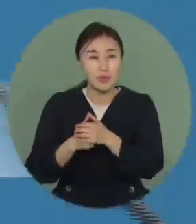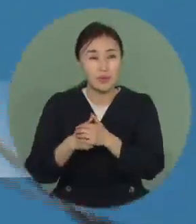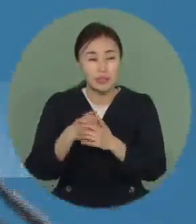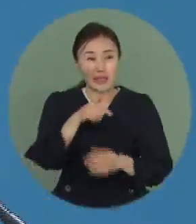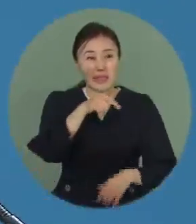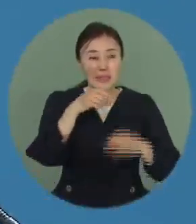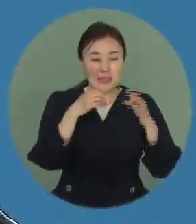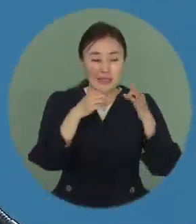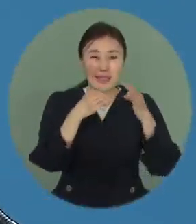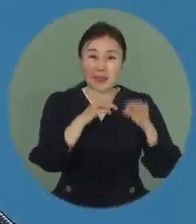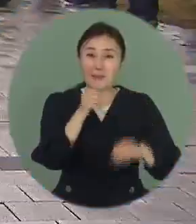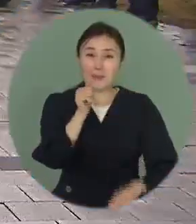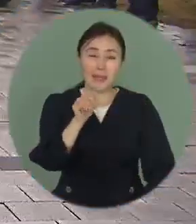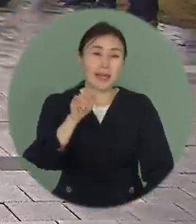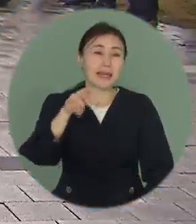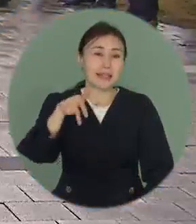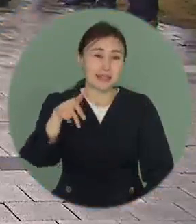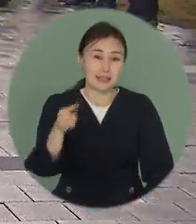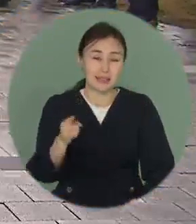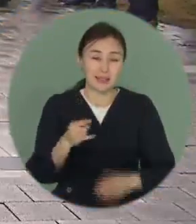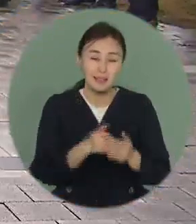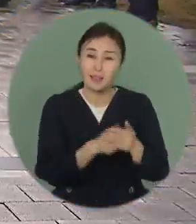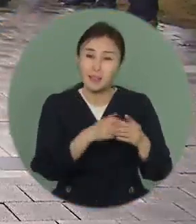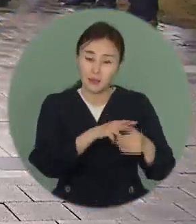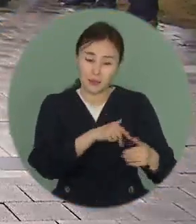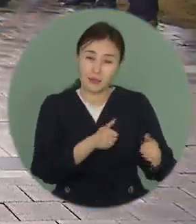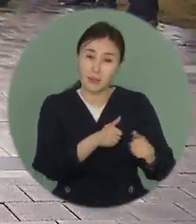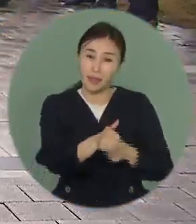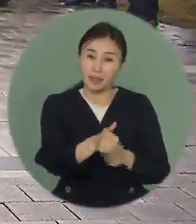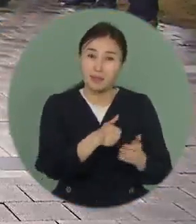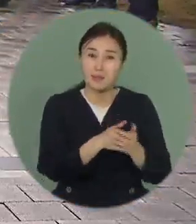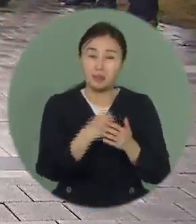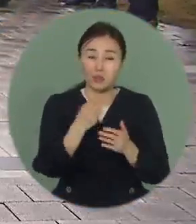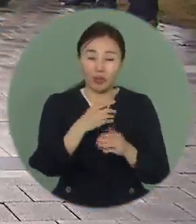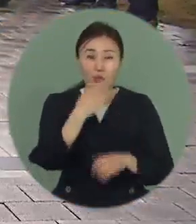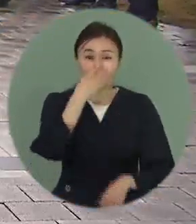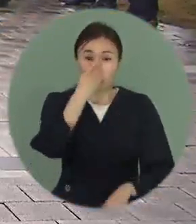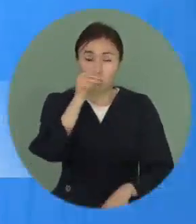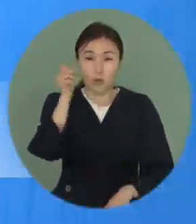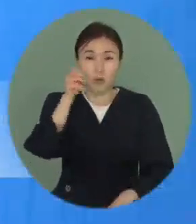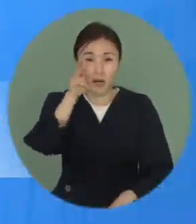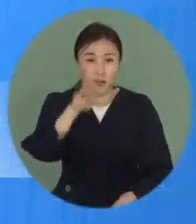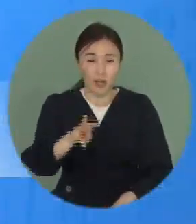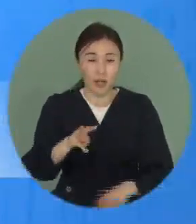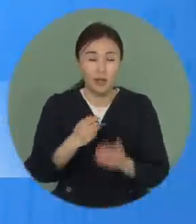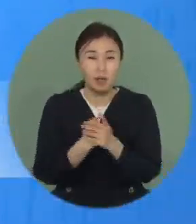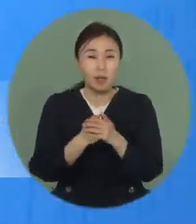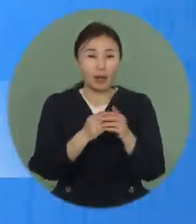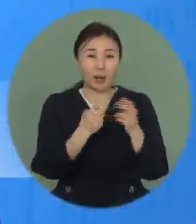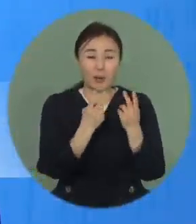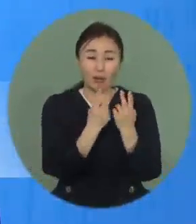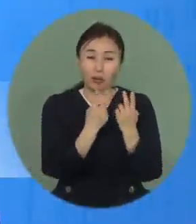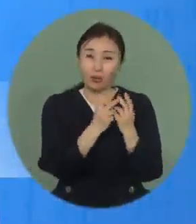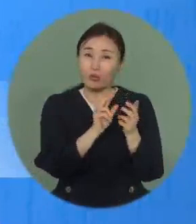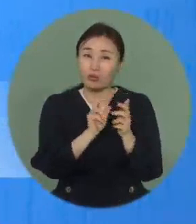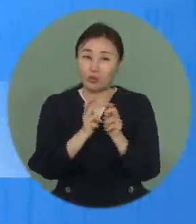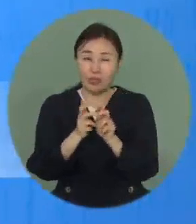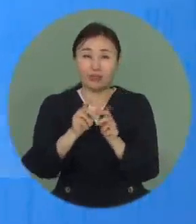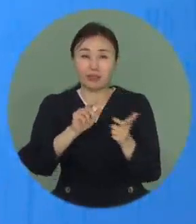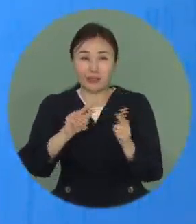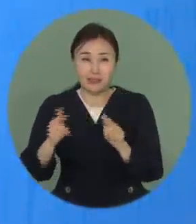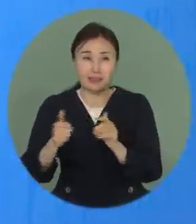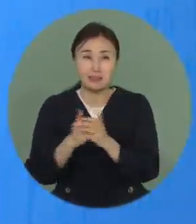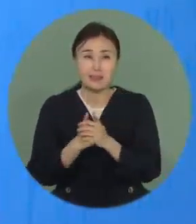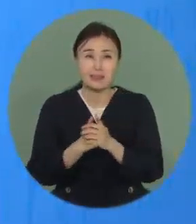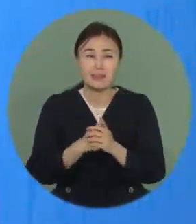중당 소철 의원이 출한 순천 곡성 구 경선에서는 손무 변호사가